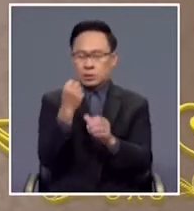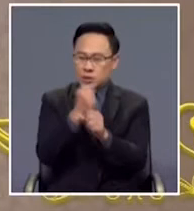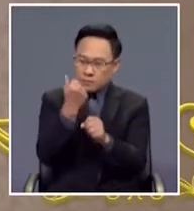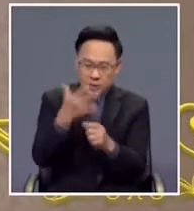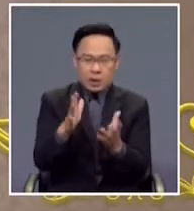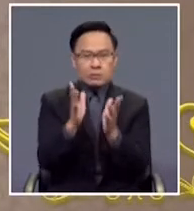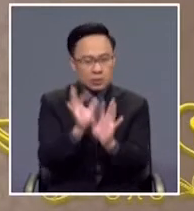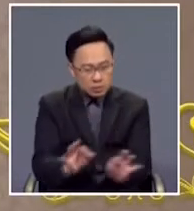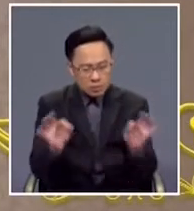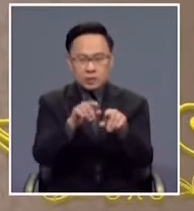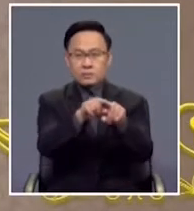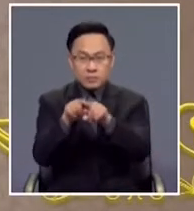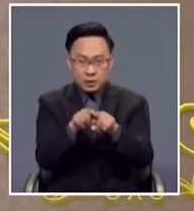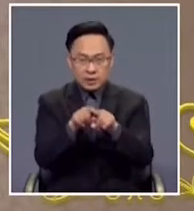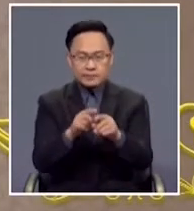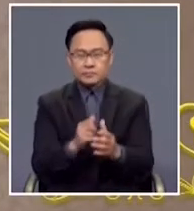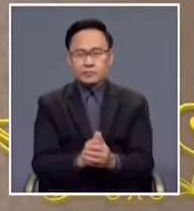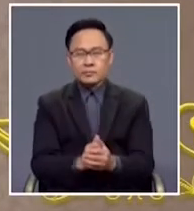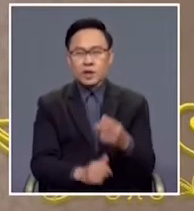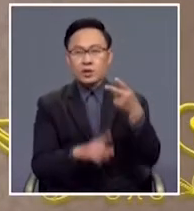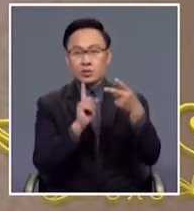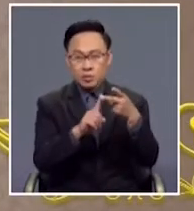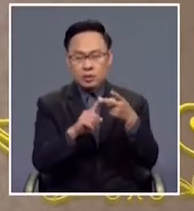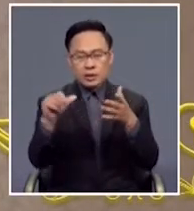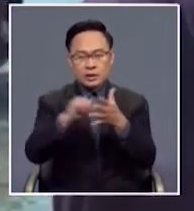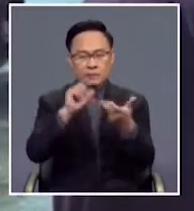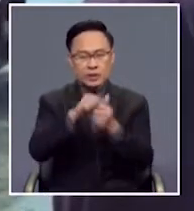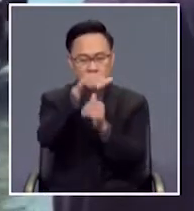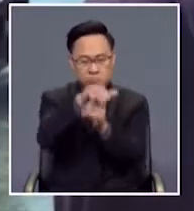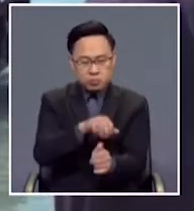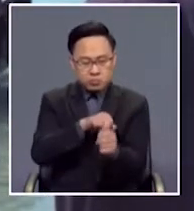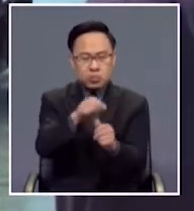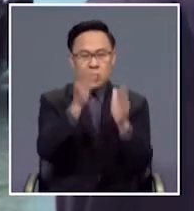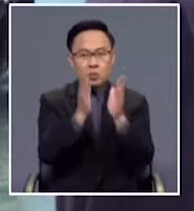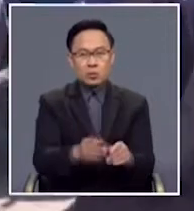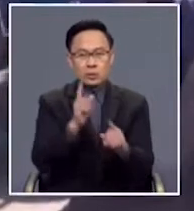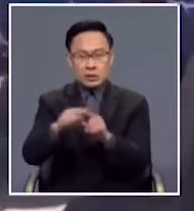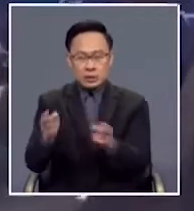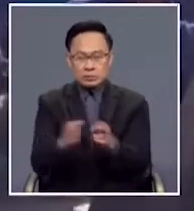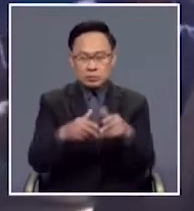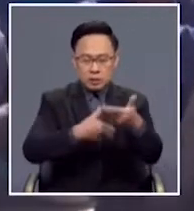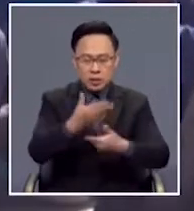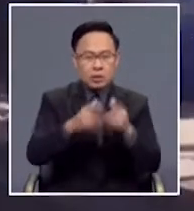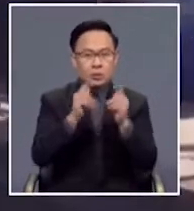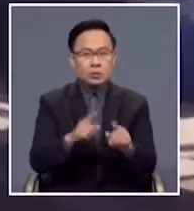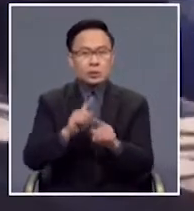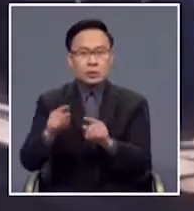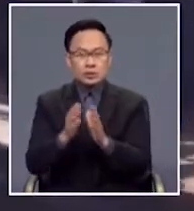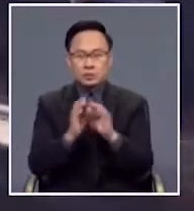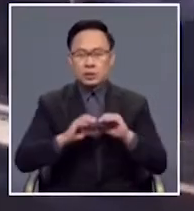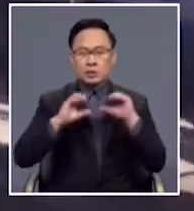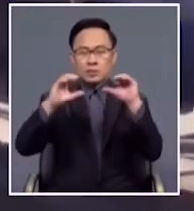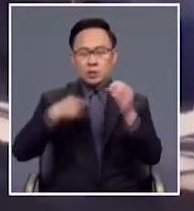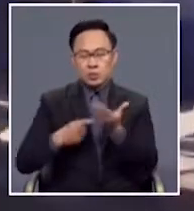เช่นกัน 2. การแก้ปัญหาการค้ามนุษย์ซึ่งรัฐบาลนี้ยกระดับให้เป็นวาระแห่งชาติเนื่องจากเกี่ยว